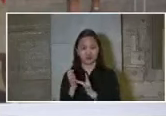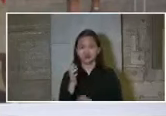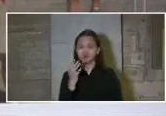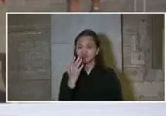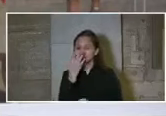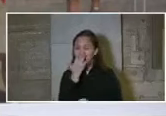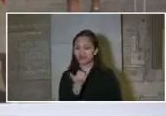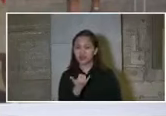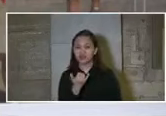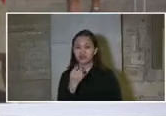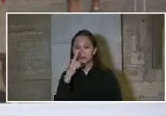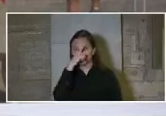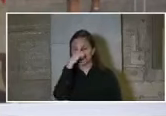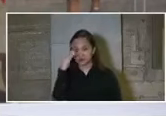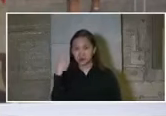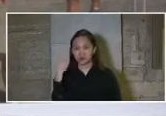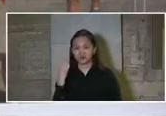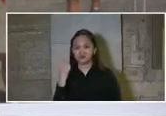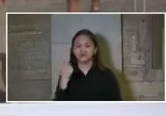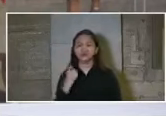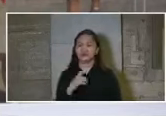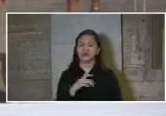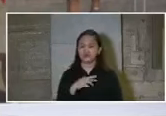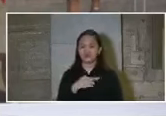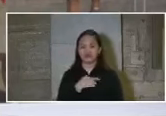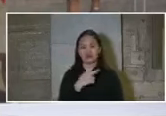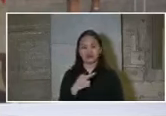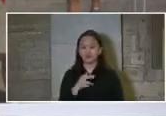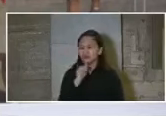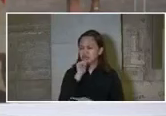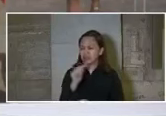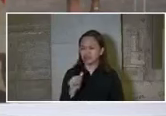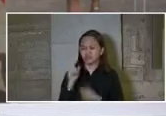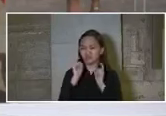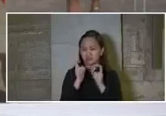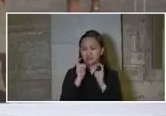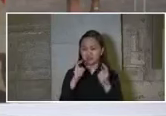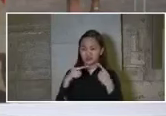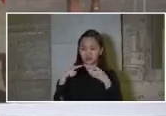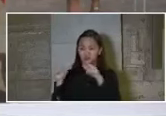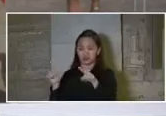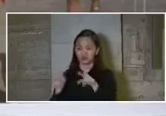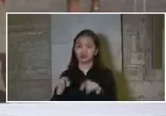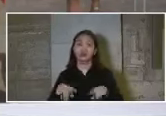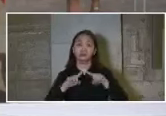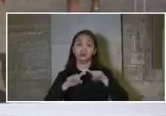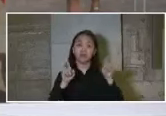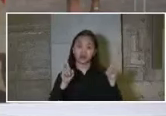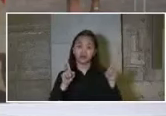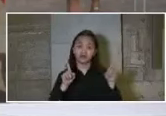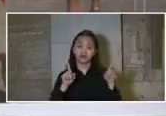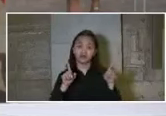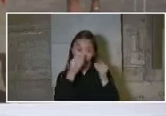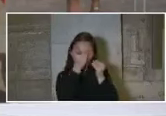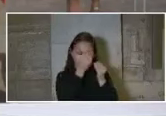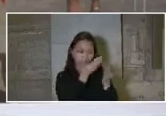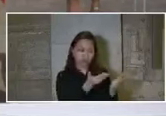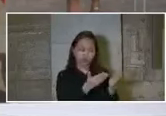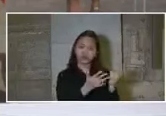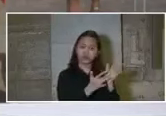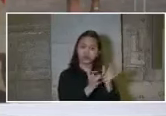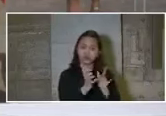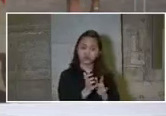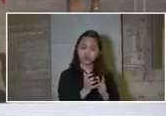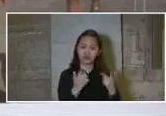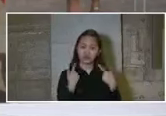Bakit? Kasi hindi siya pumunta agad-agad. Binalita sa kanya na may sakit si Lazaro. Binalita sa